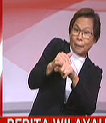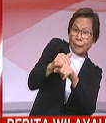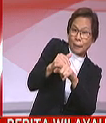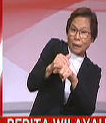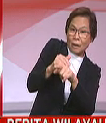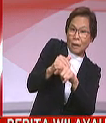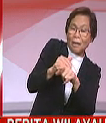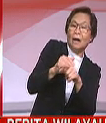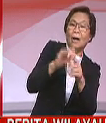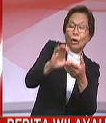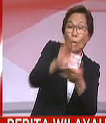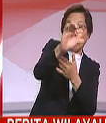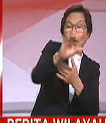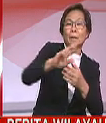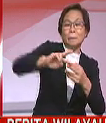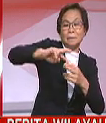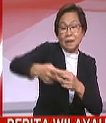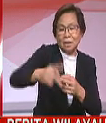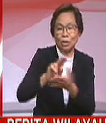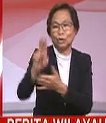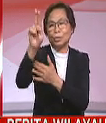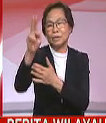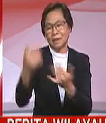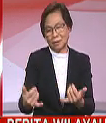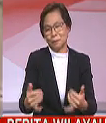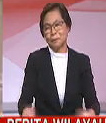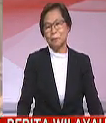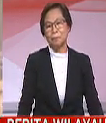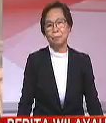berstatus kolej ke kolej universiti.